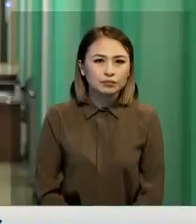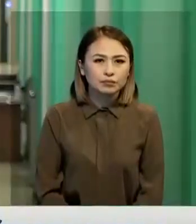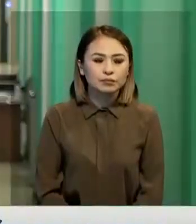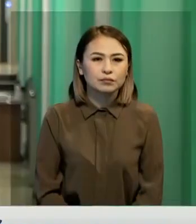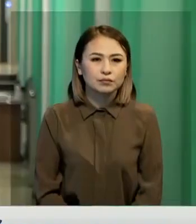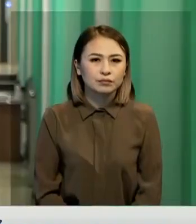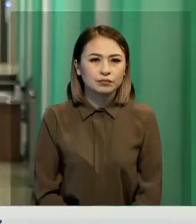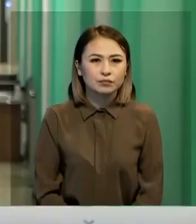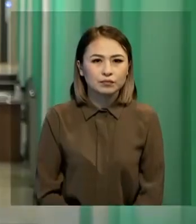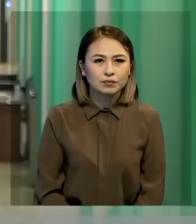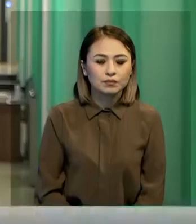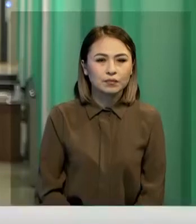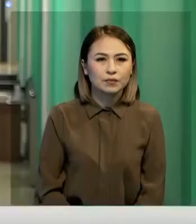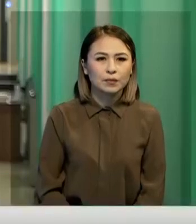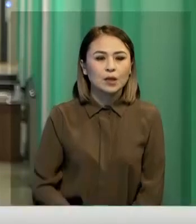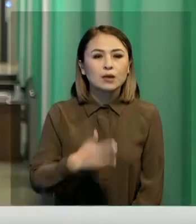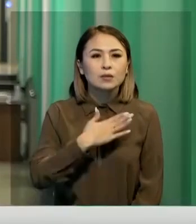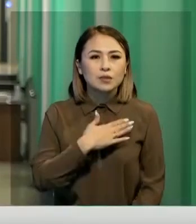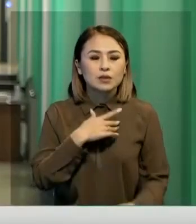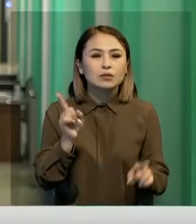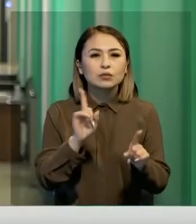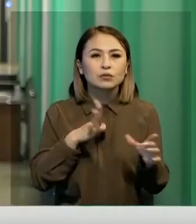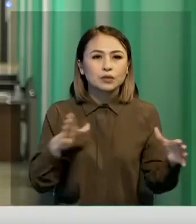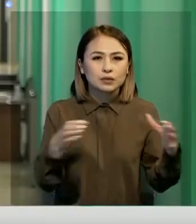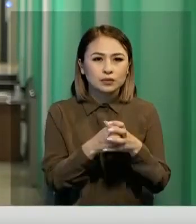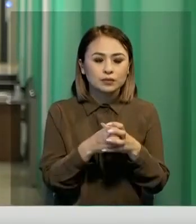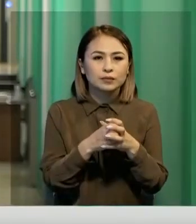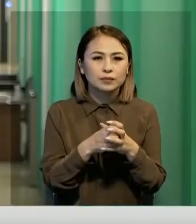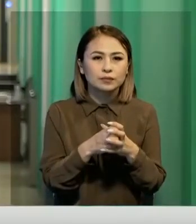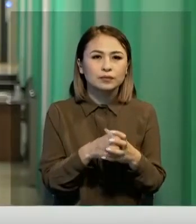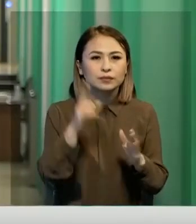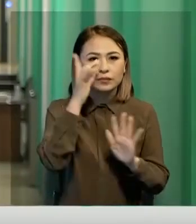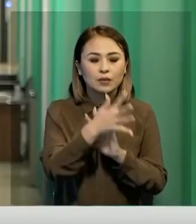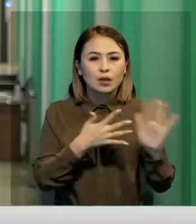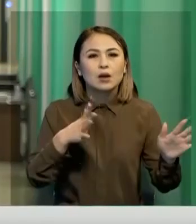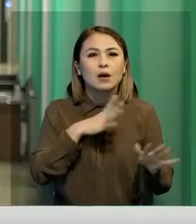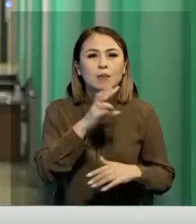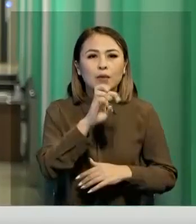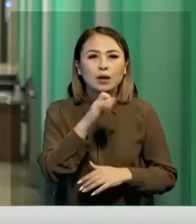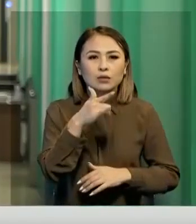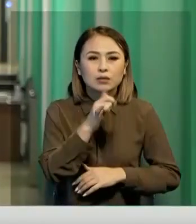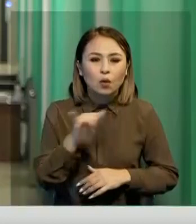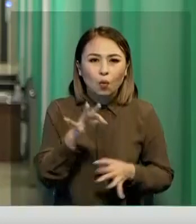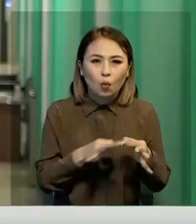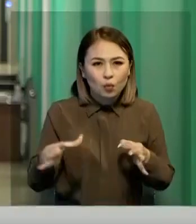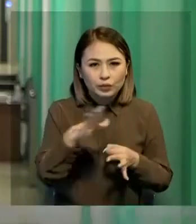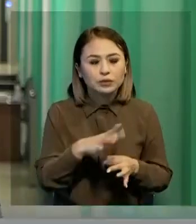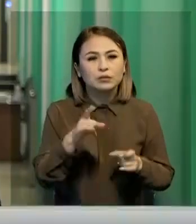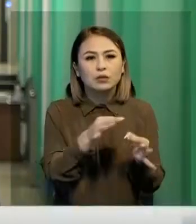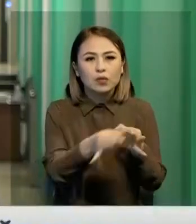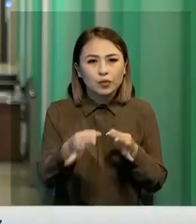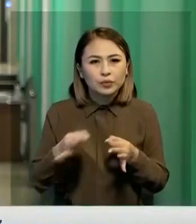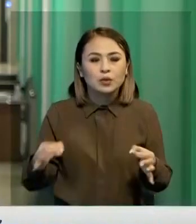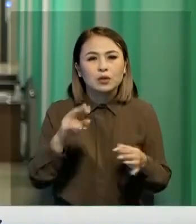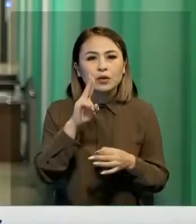Бізге мал үшін жер көбірек керек болады басқа облыстардан. Енді ол жөнінде де біз Маңғыстау облысы үшін или осында шөлейт аймақтар үшін басқа